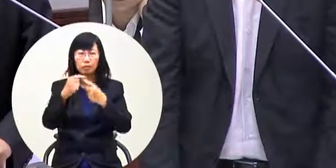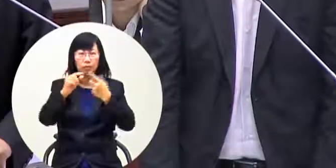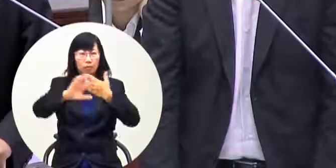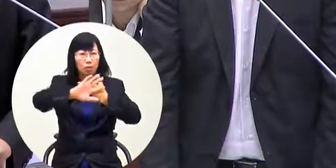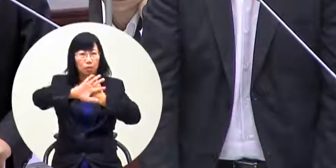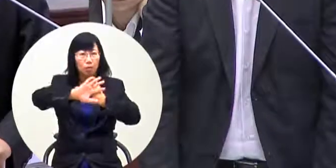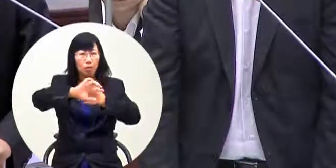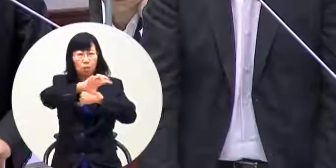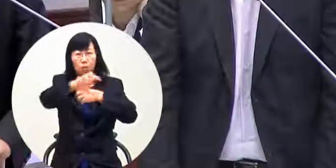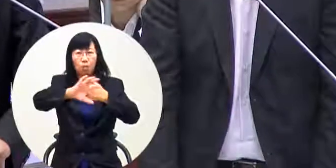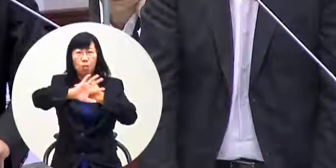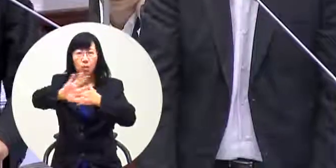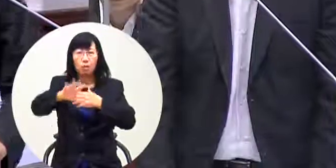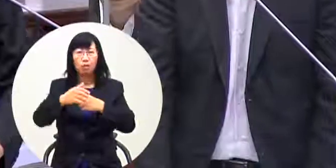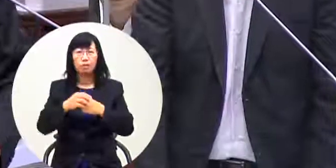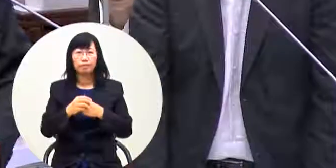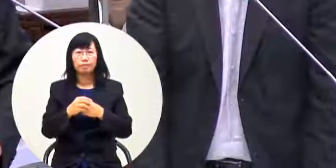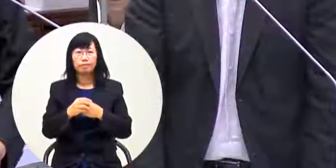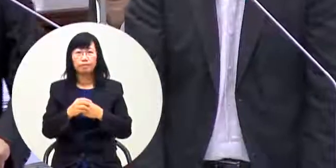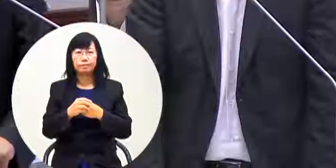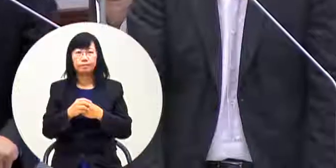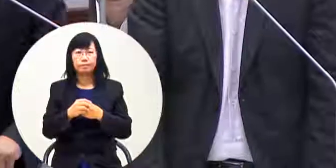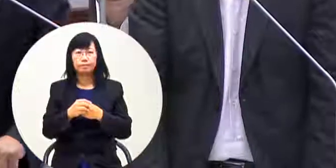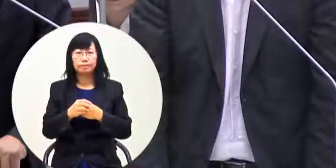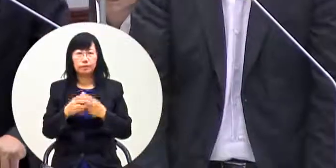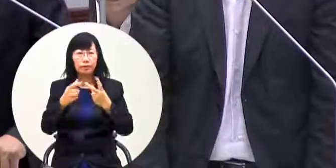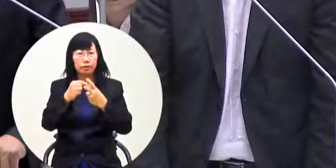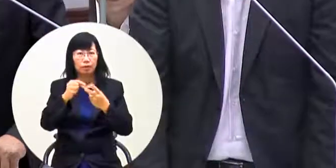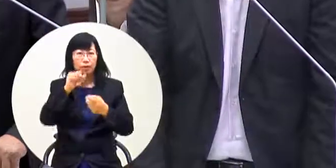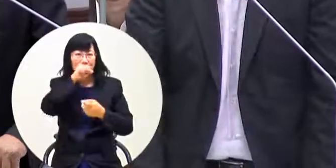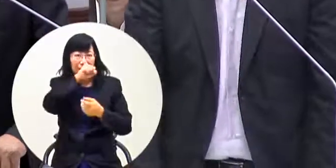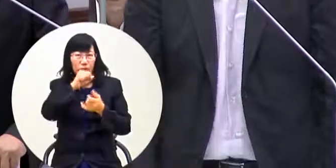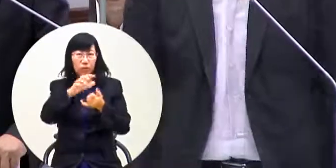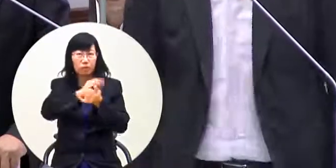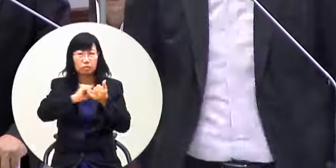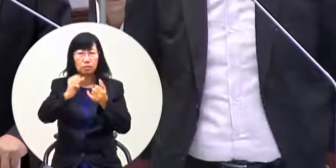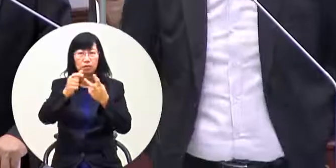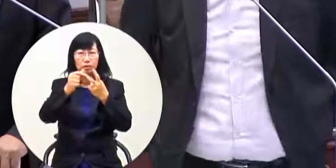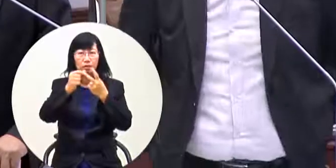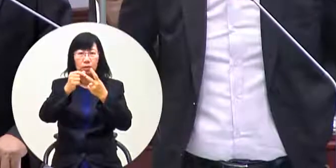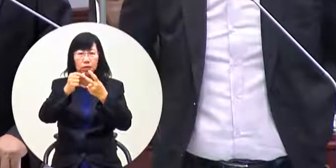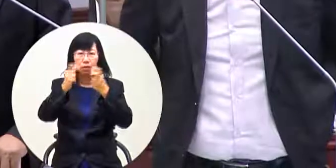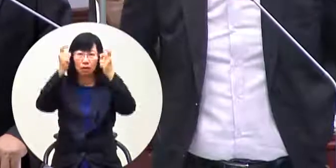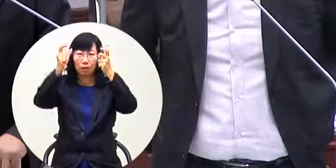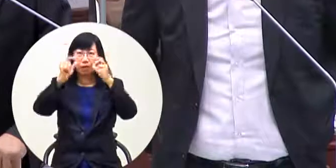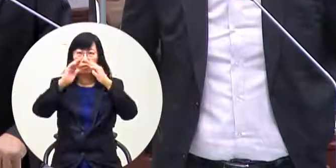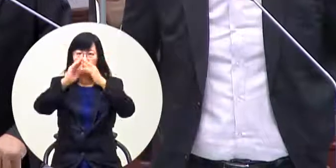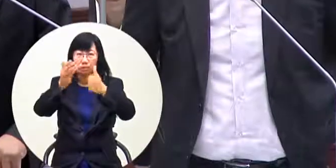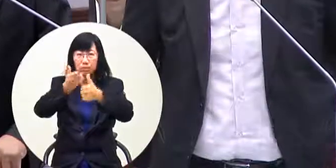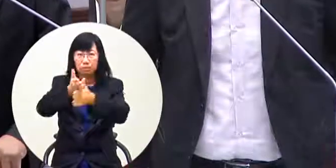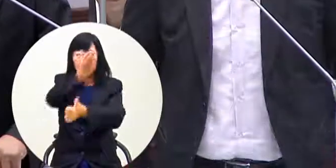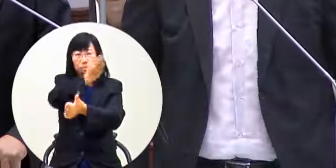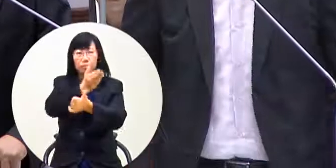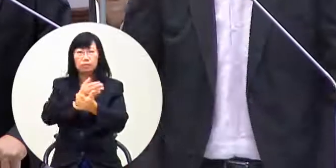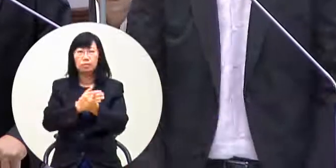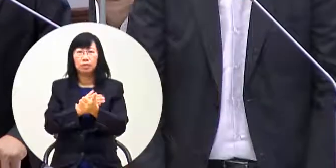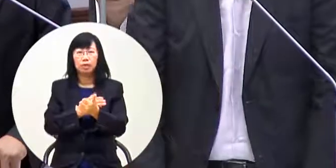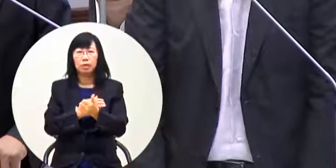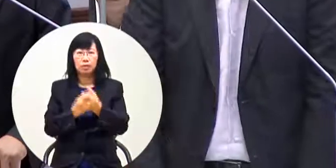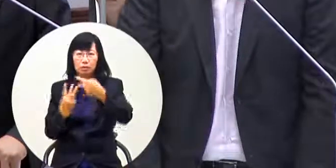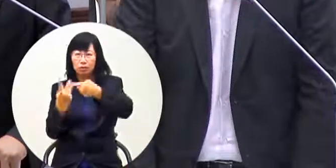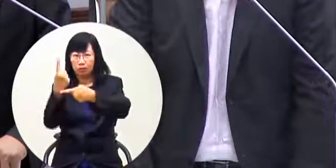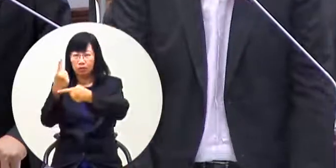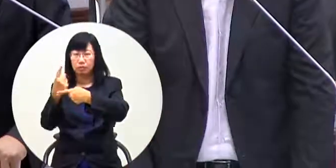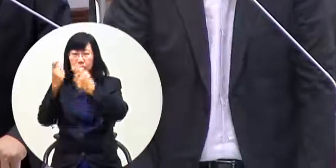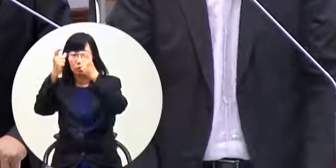这一个台湾，但是高雄市以北的这一些地区，那另外三分之一当然是高雄市市内的一些，不管是固